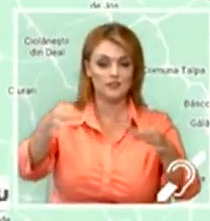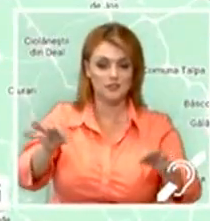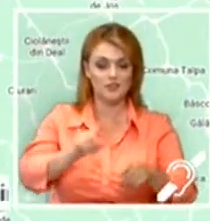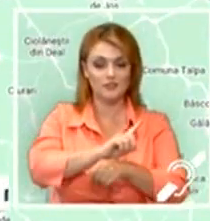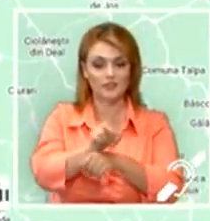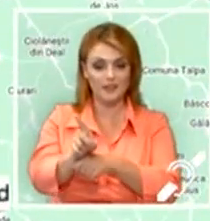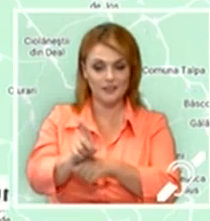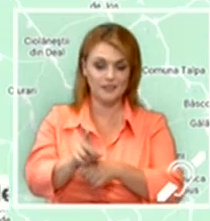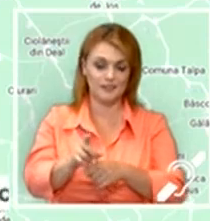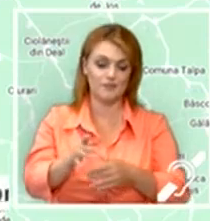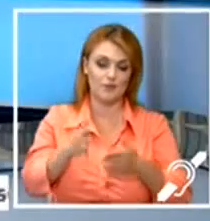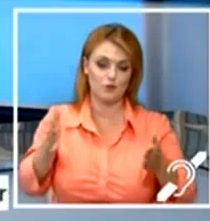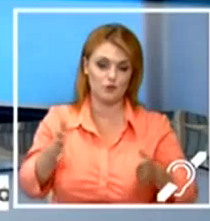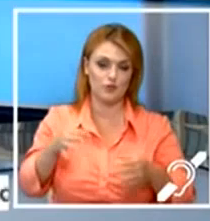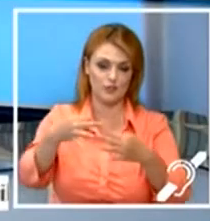121 de kilometri.